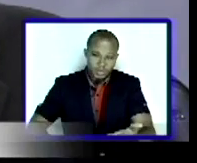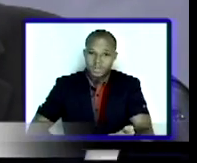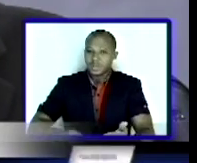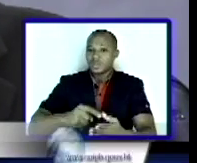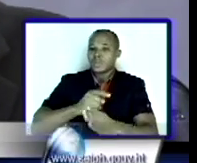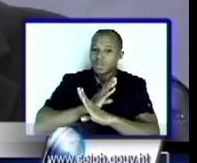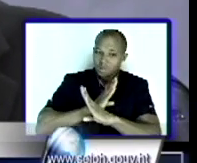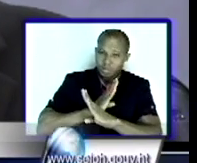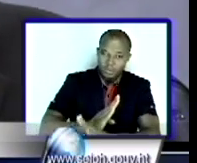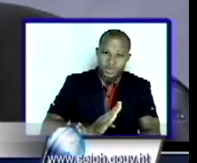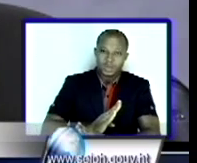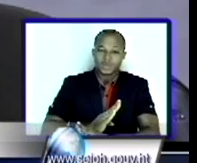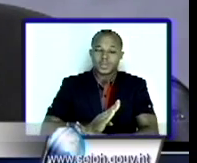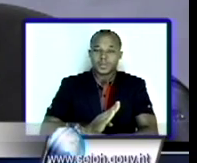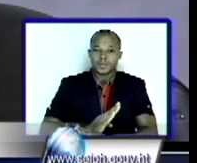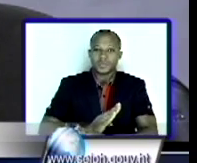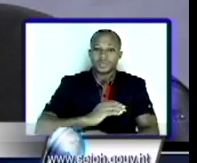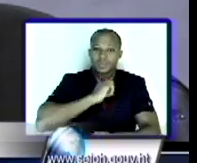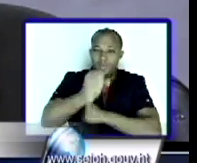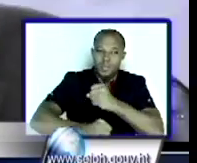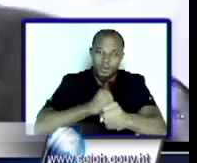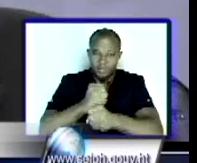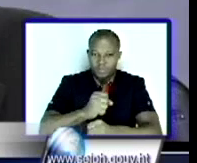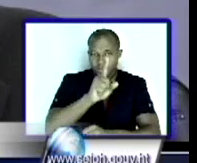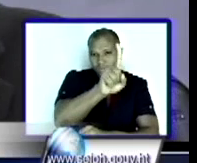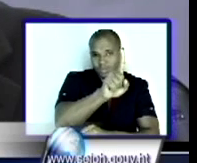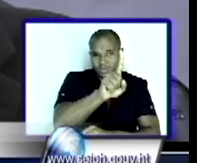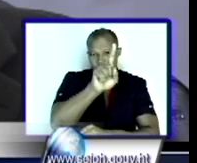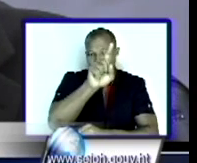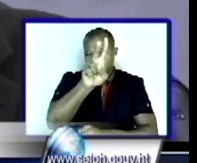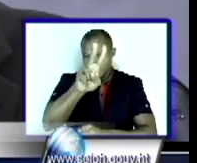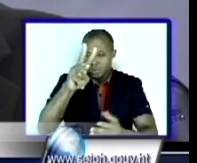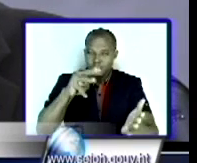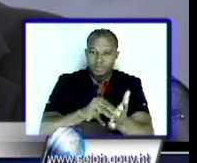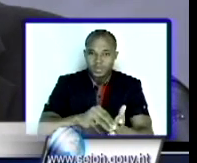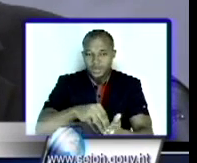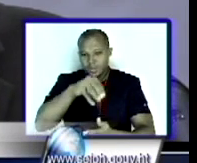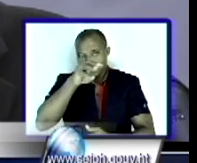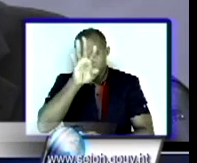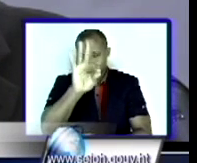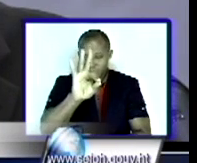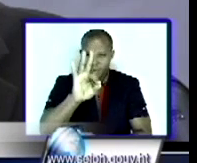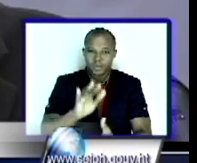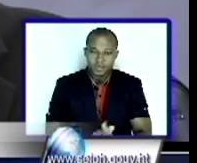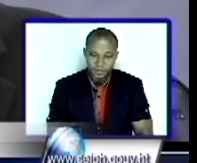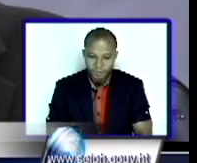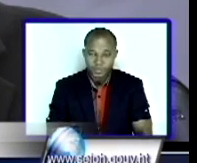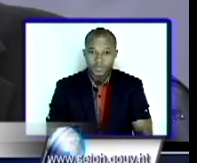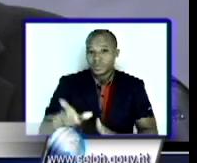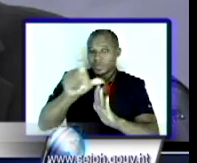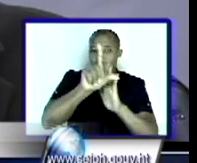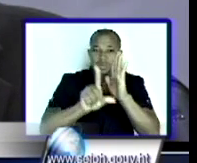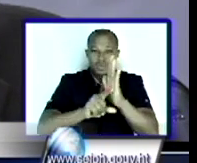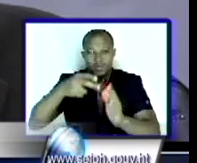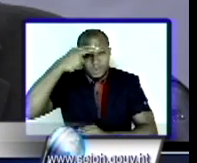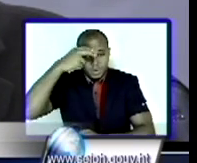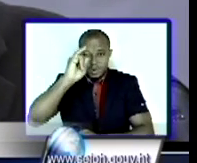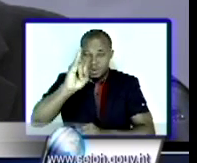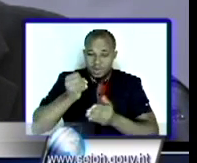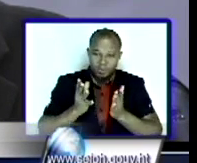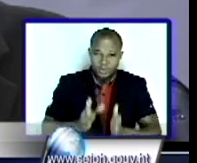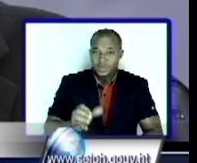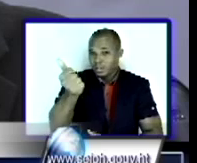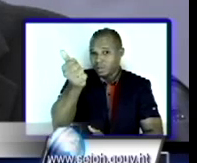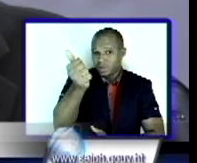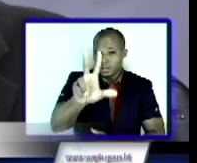handicap, ratifiée en 2009. Plus près de nous, il y a moins que deux ans, la loi haïtienne du